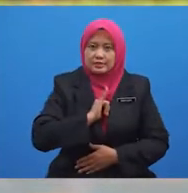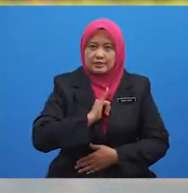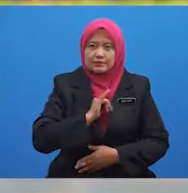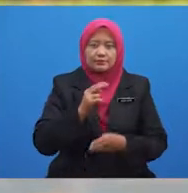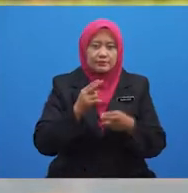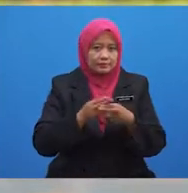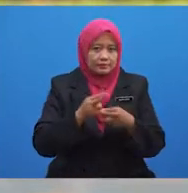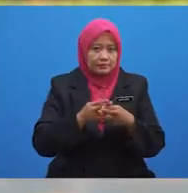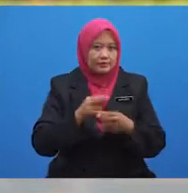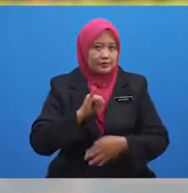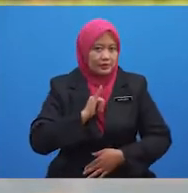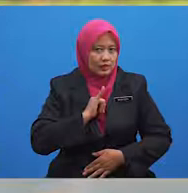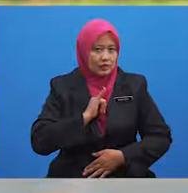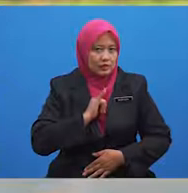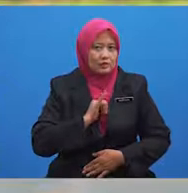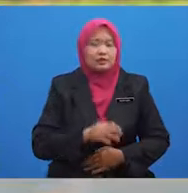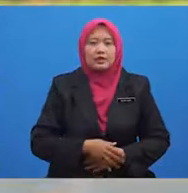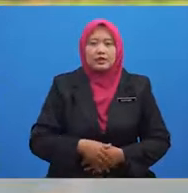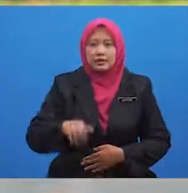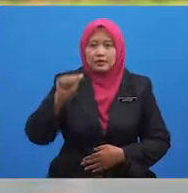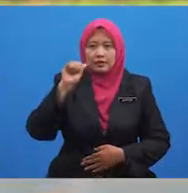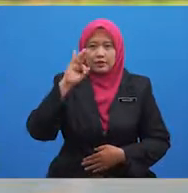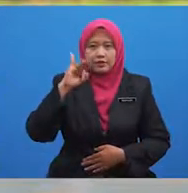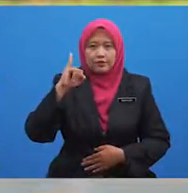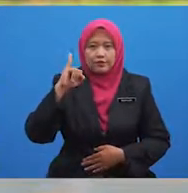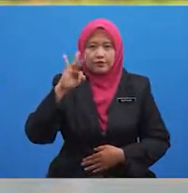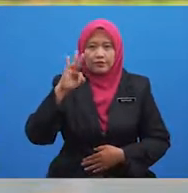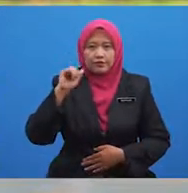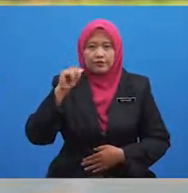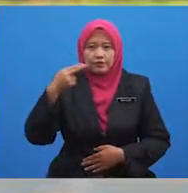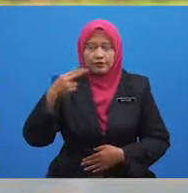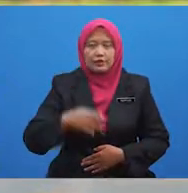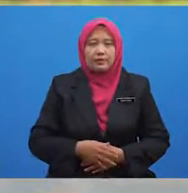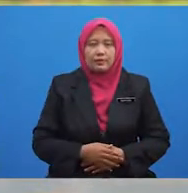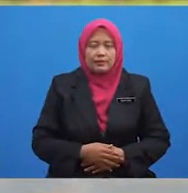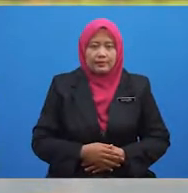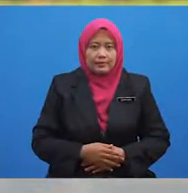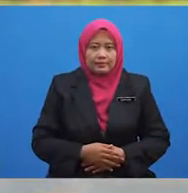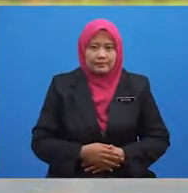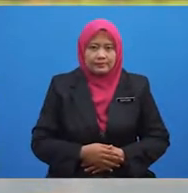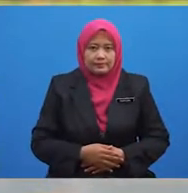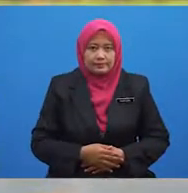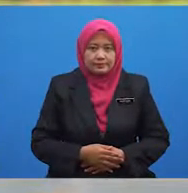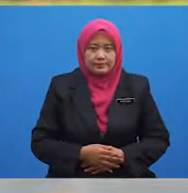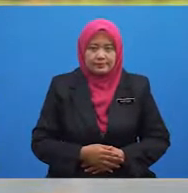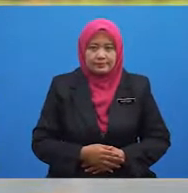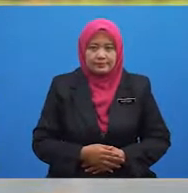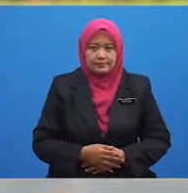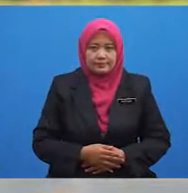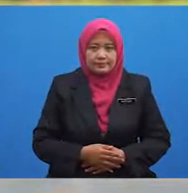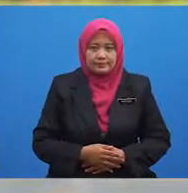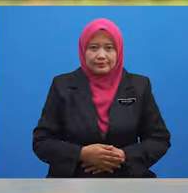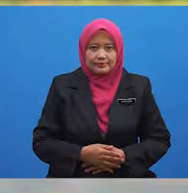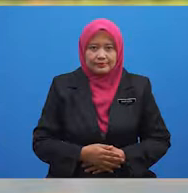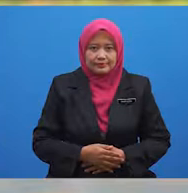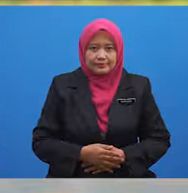cikgu ialah Nurul Afifah Syalihah binti Zakaria dan cikgu mengajar sejarah di Sekolah Menengah Kebangsaan Miharja,